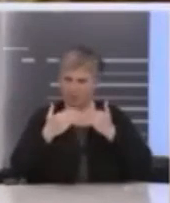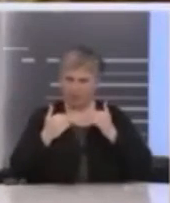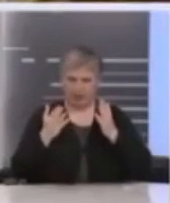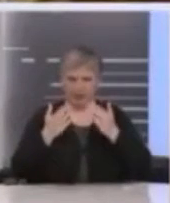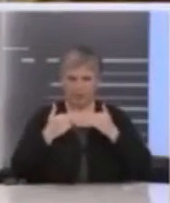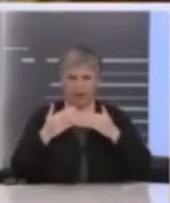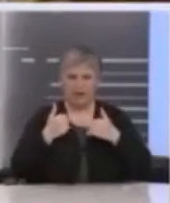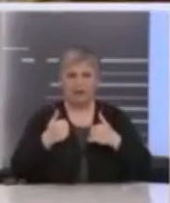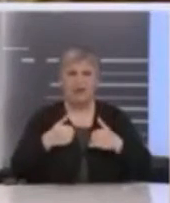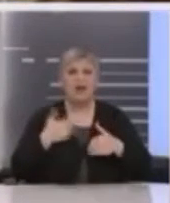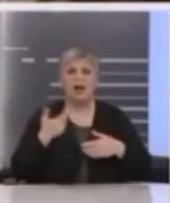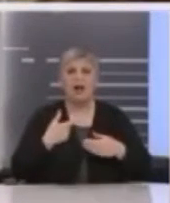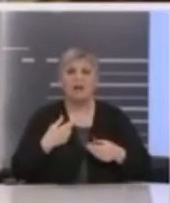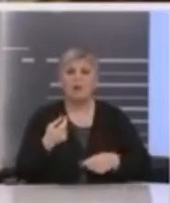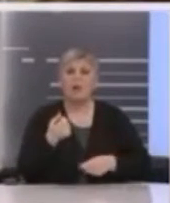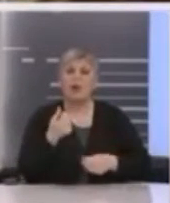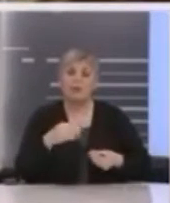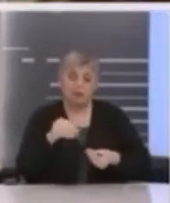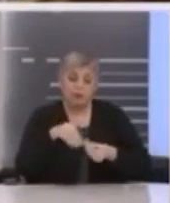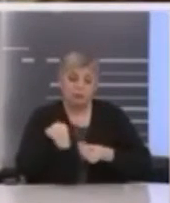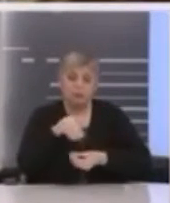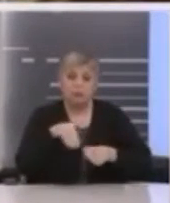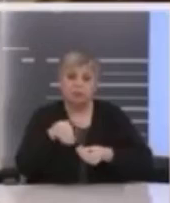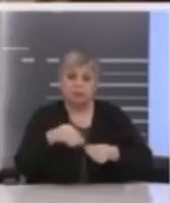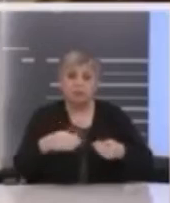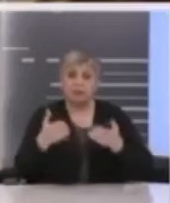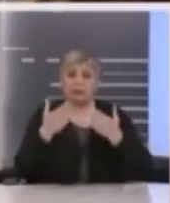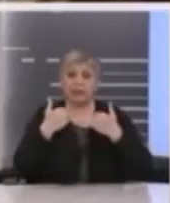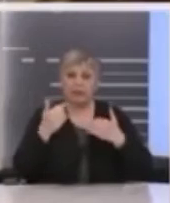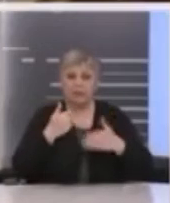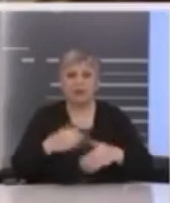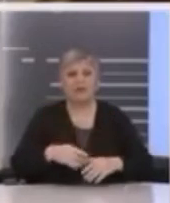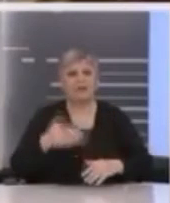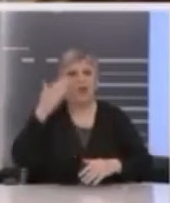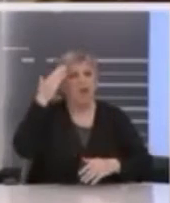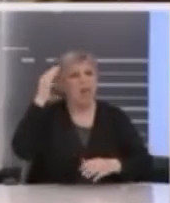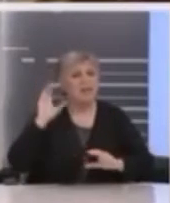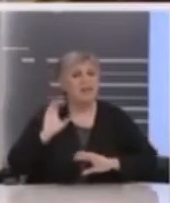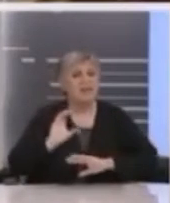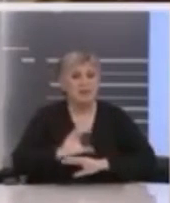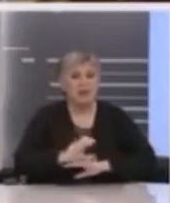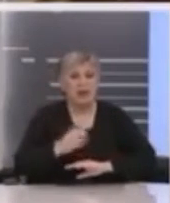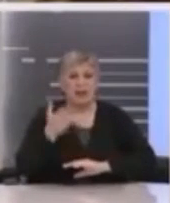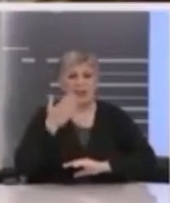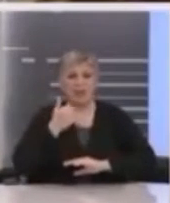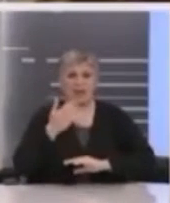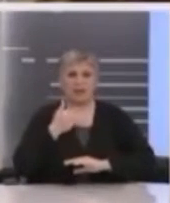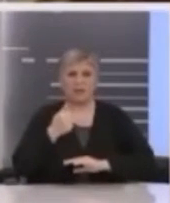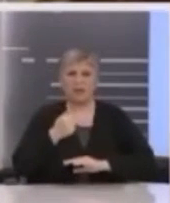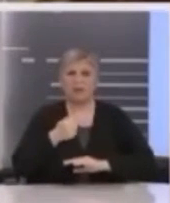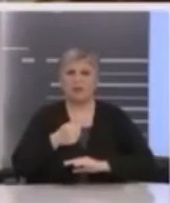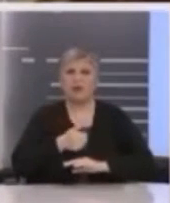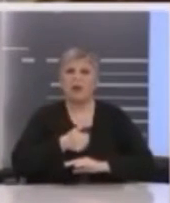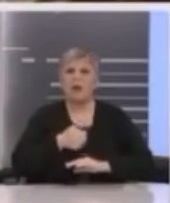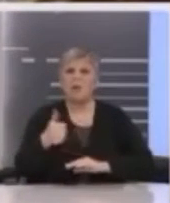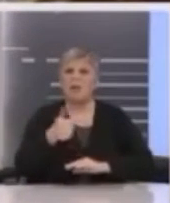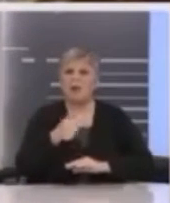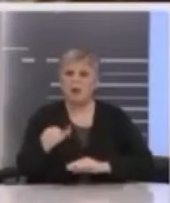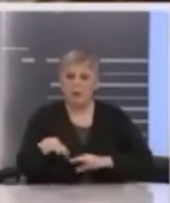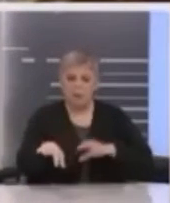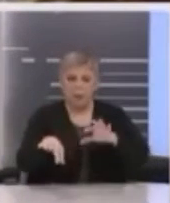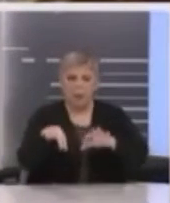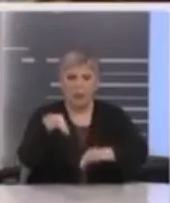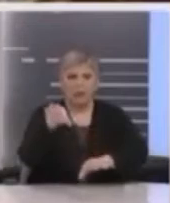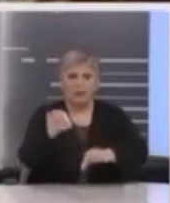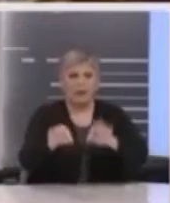χωρίς ρευστότητα, χωρίς κεφάλαια και χωρίς οριζόντιες επενδύσεις, με εξαίρεση λίγες εμβληματικές επενδύσεις που